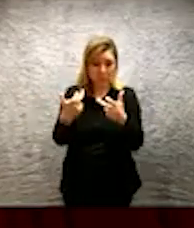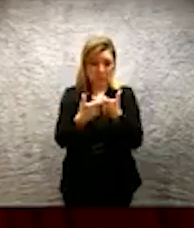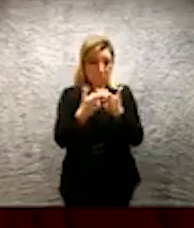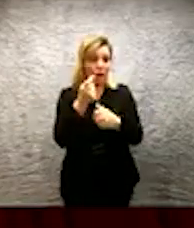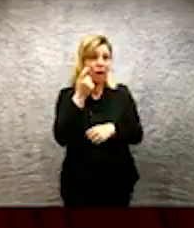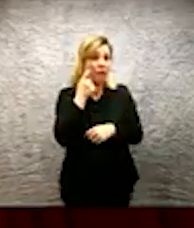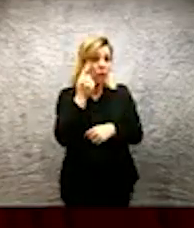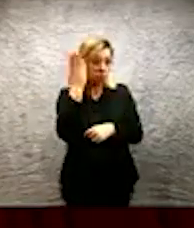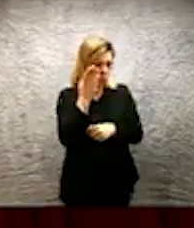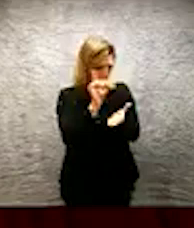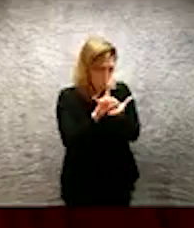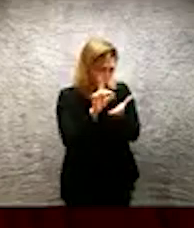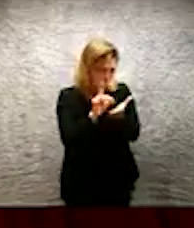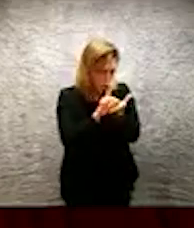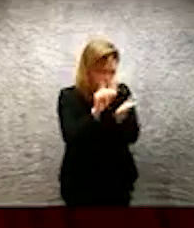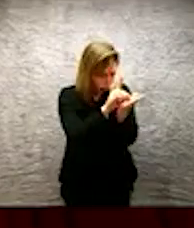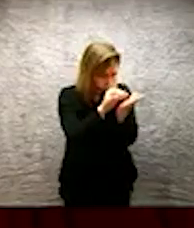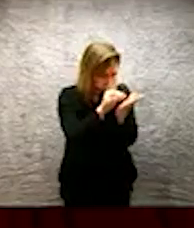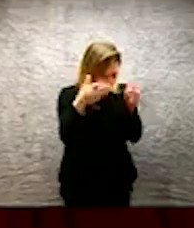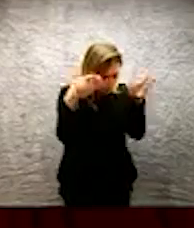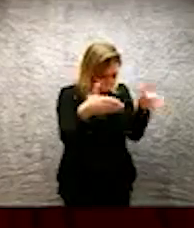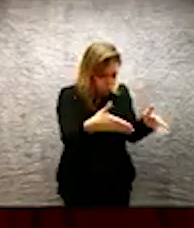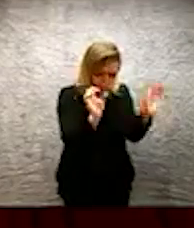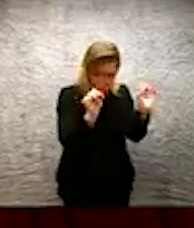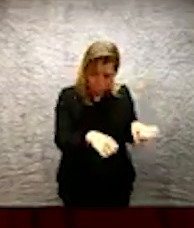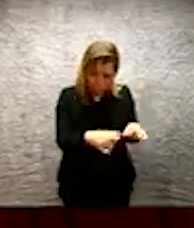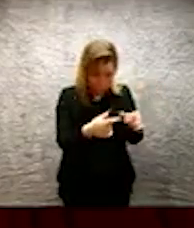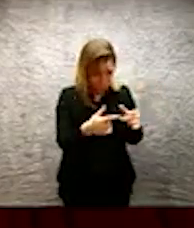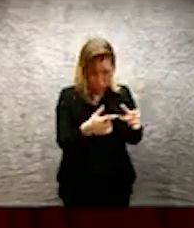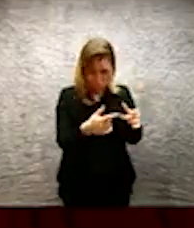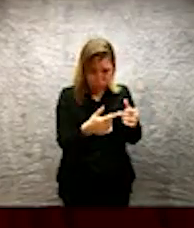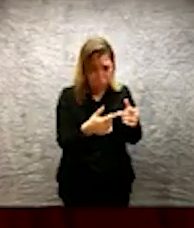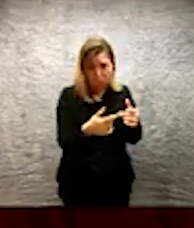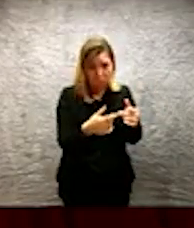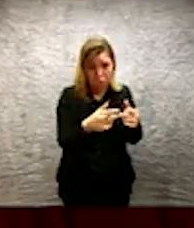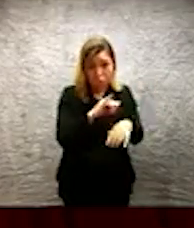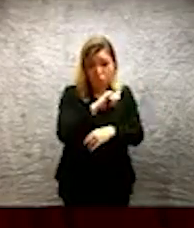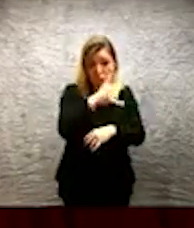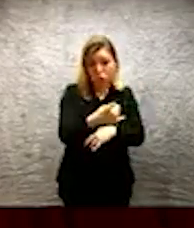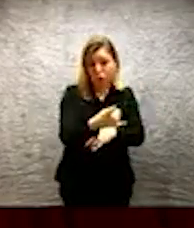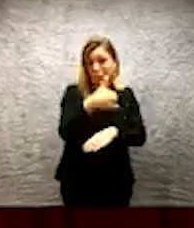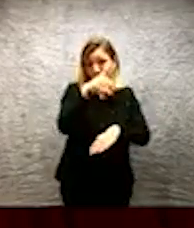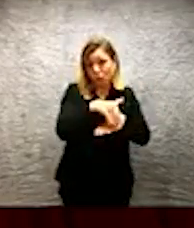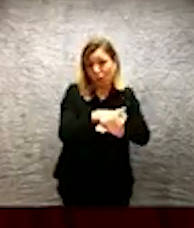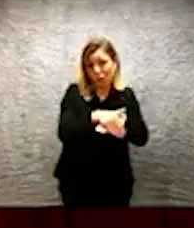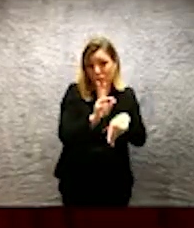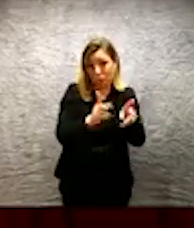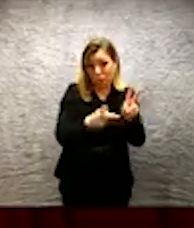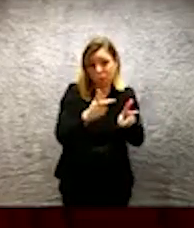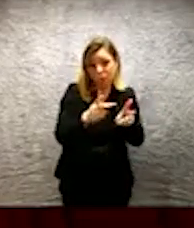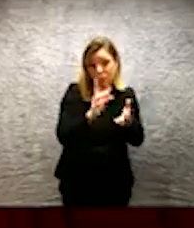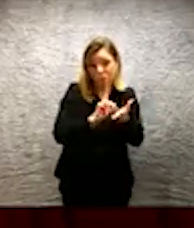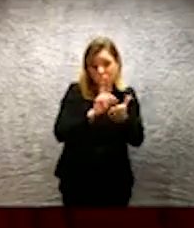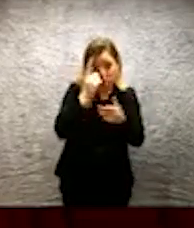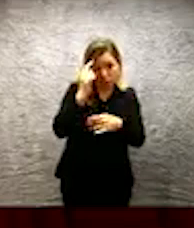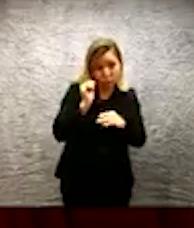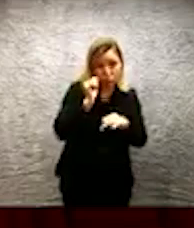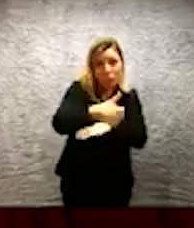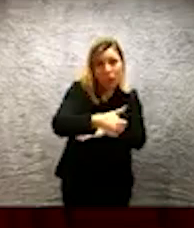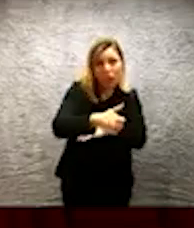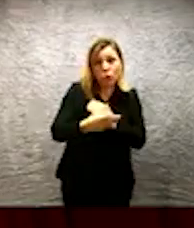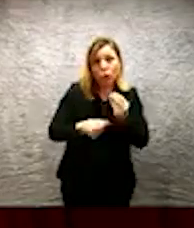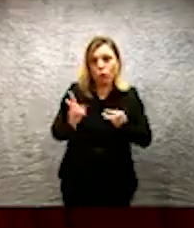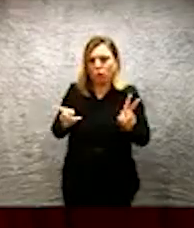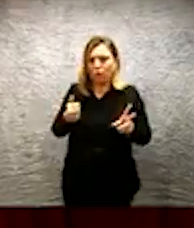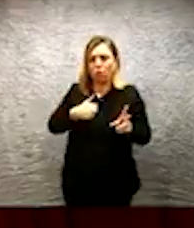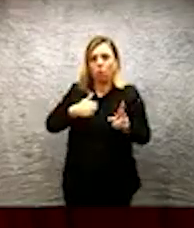besoin d'avancer sur ses devoirs, pourra aussi le faire, parce que c'est un jeudi soir, il y a peut-être des devoirs à faire pour le lendemain. Alors c'est peut-être moi qui suis un